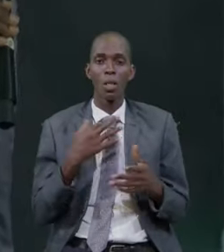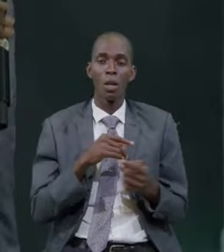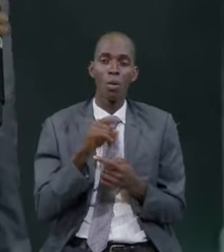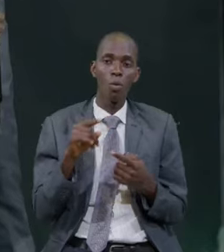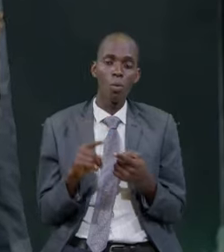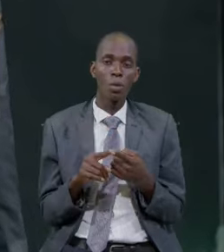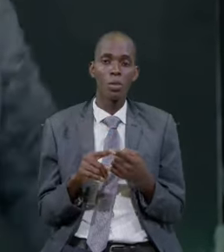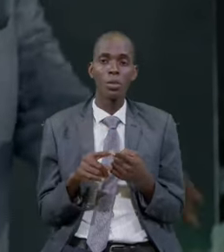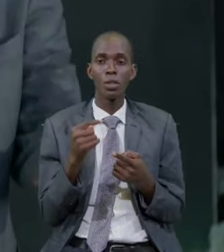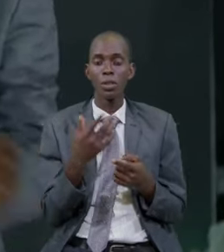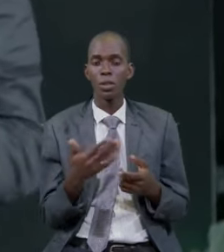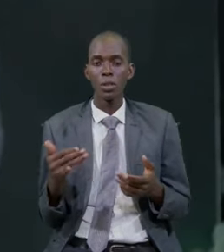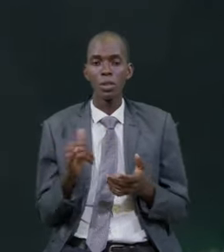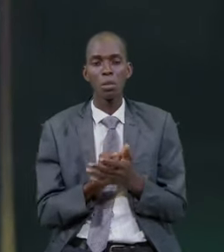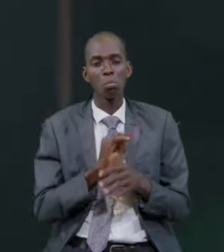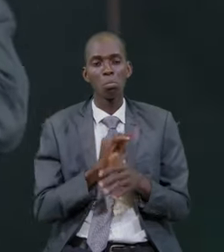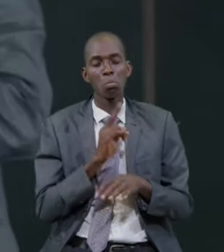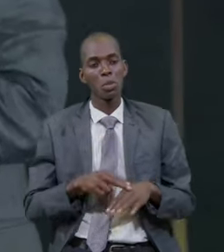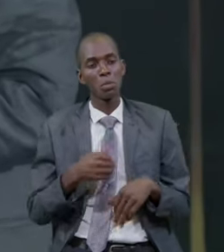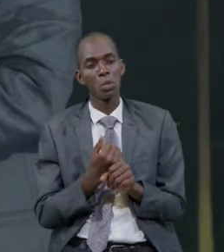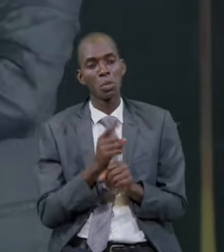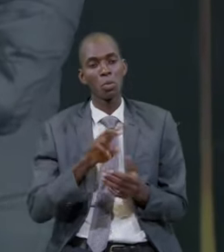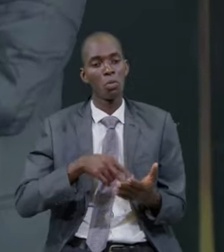Et quand ce qui te faisait tomber,